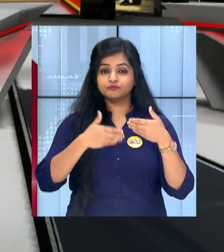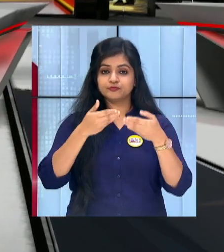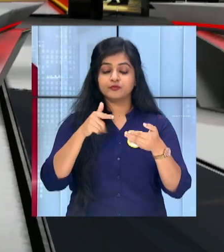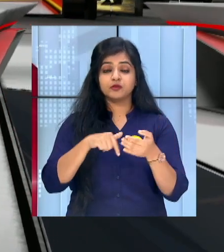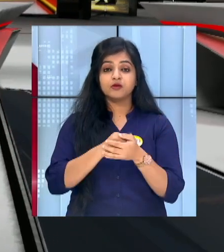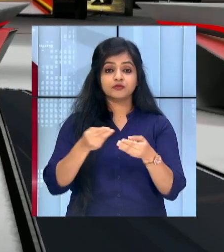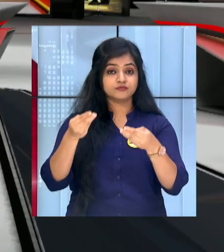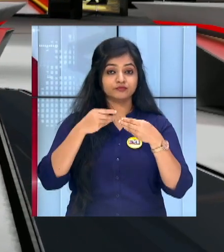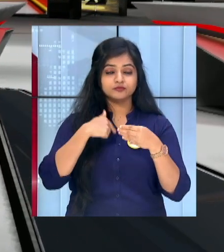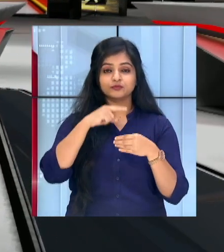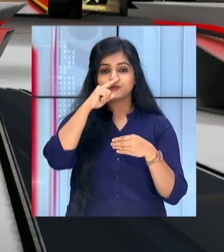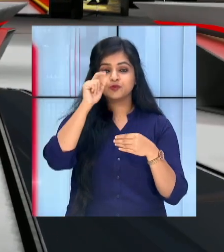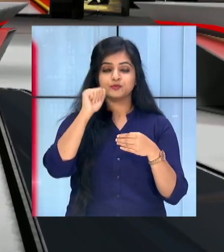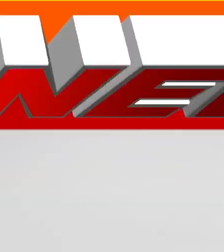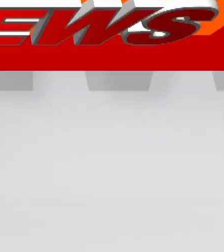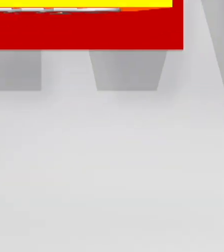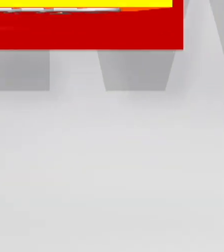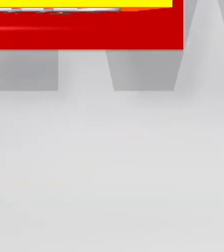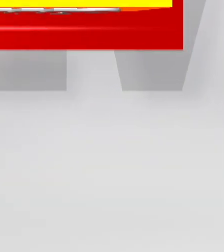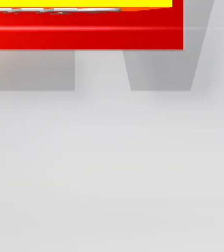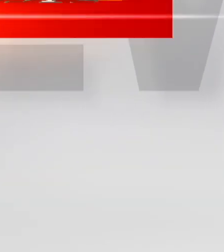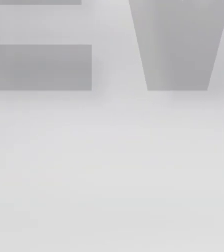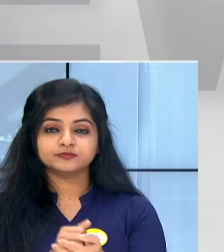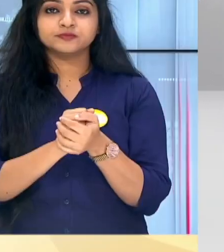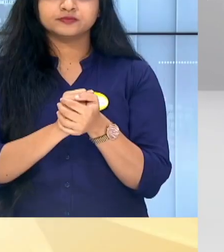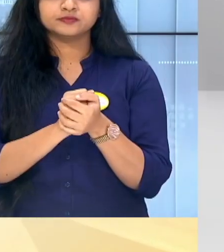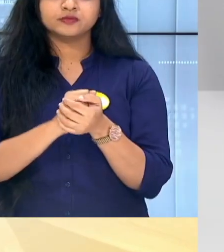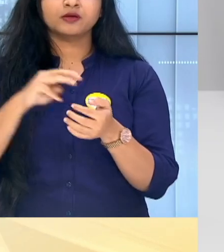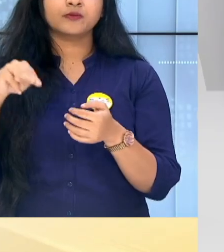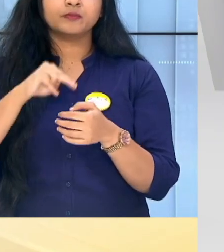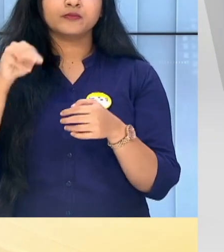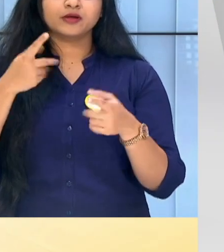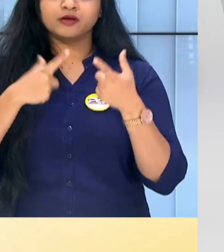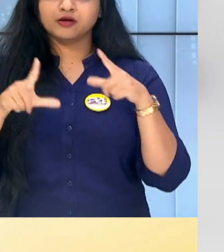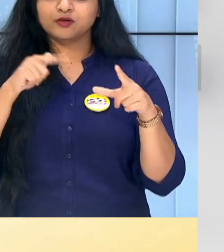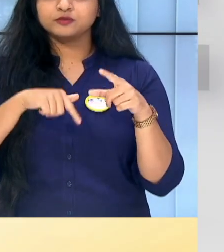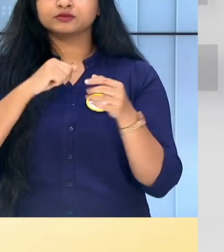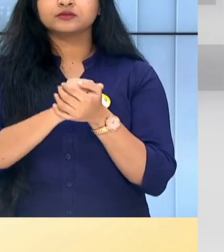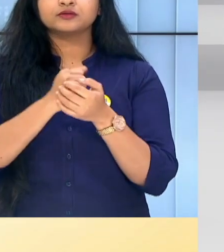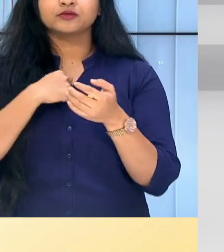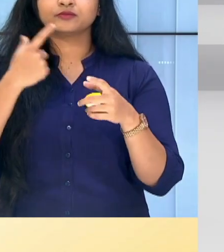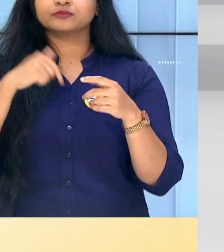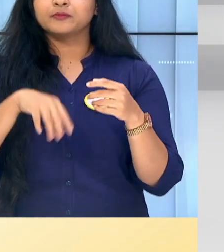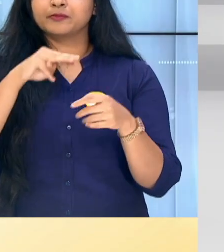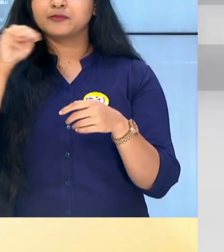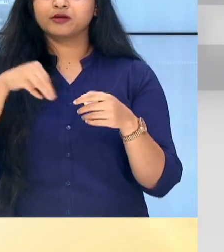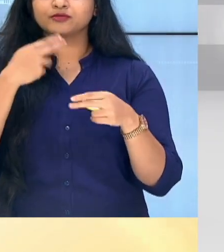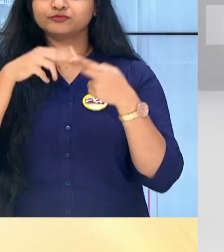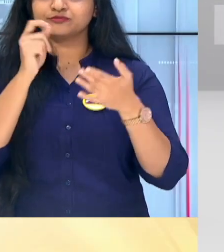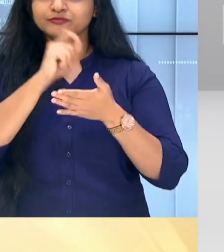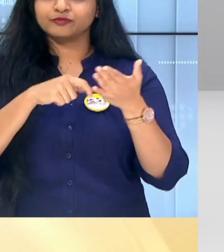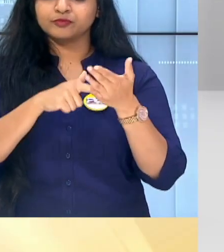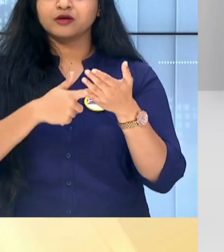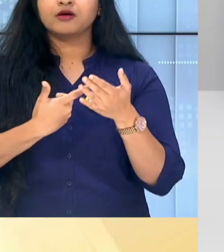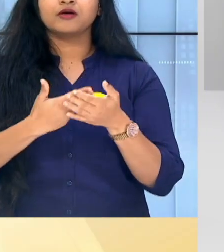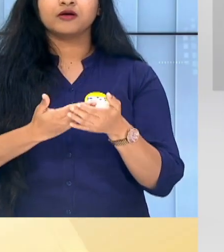അഭിമാനമുണ്ടെന്ന് പ്രഭാവർമ്മ പറഞ്ഞു. ഇത് നമ്മുടെ ഭാഷയ്ക്ക് കൈവരുന്ന, നമ്മുടെ സാഹിത്യത്തിന് കൈവരുന്ന വലിയ ഒരു